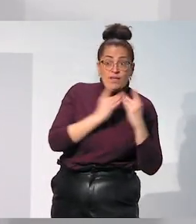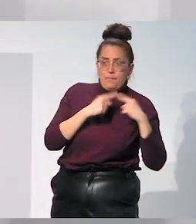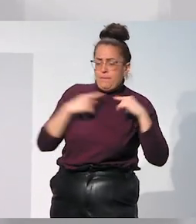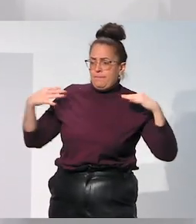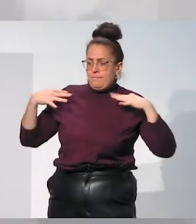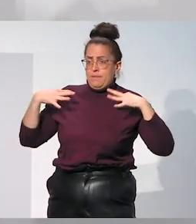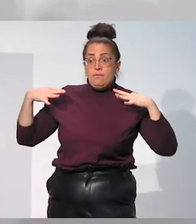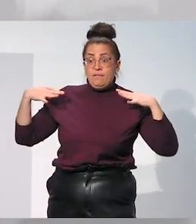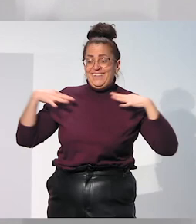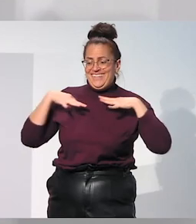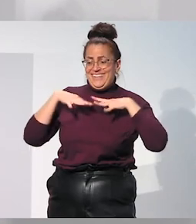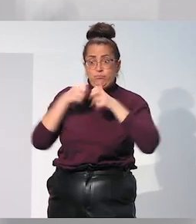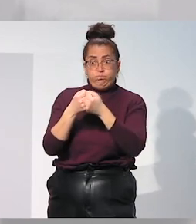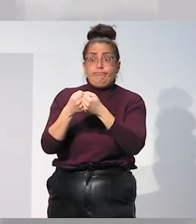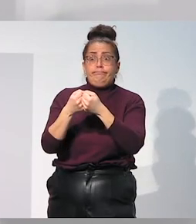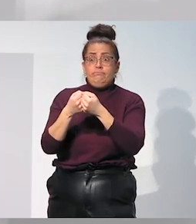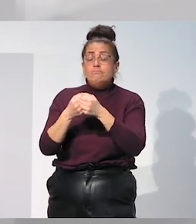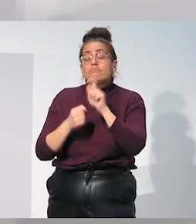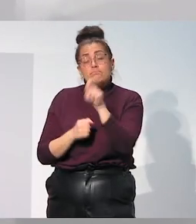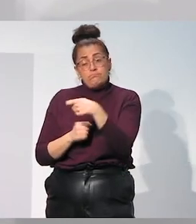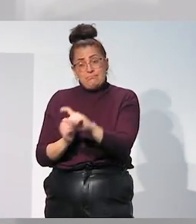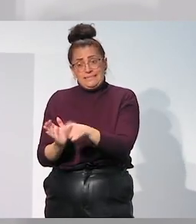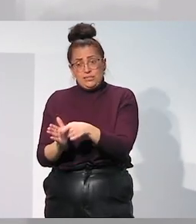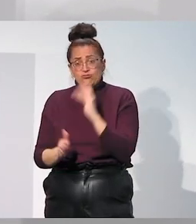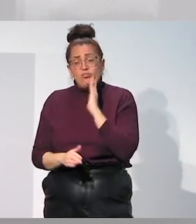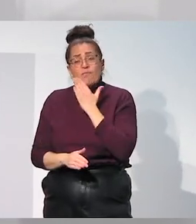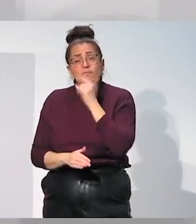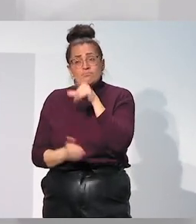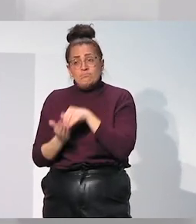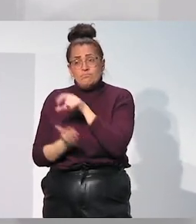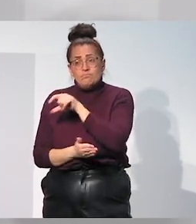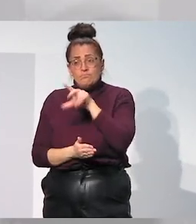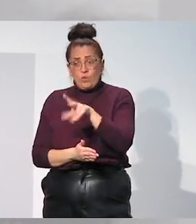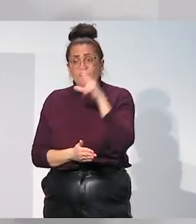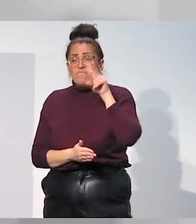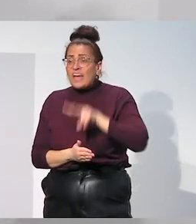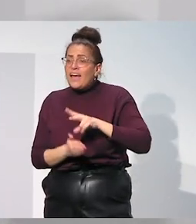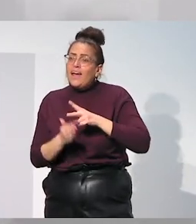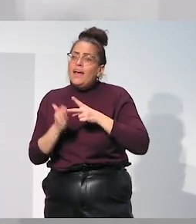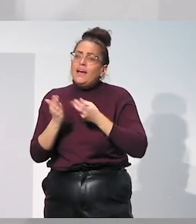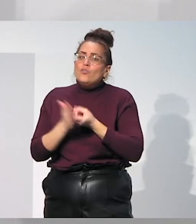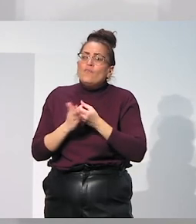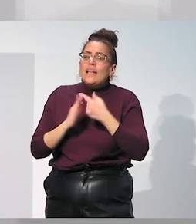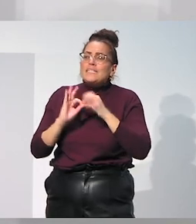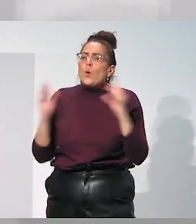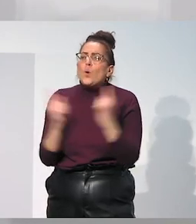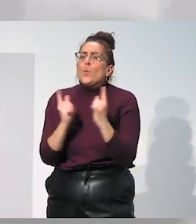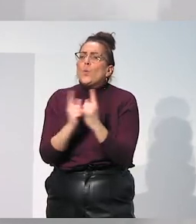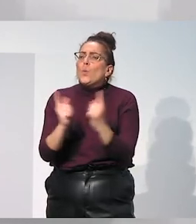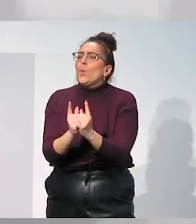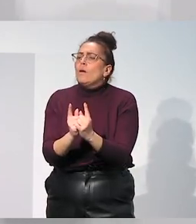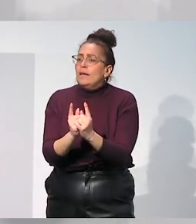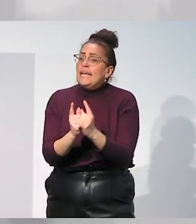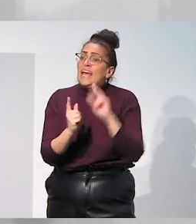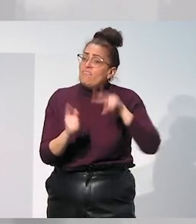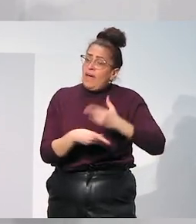pas du tout ce livre-là que je devais publier à l'origine en janvier 2023. C'était un livre de nouvelles qui a explosé en plein vol. Voyez, hein. Et ce qui